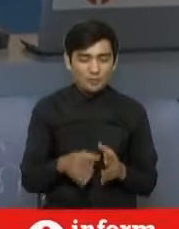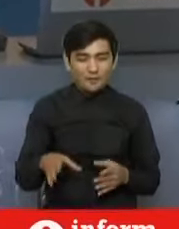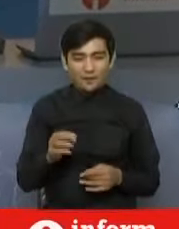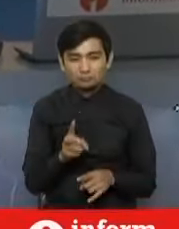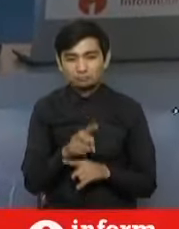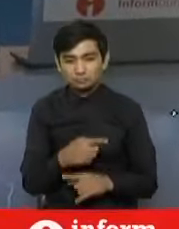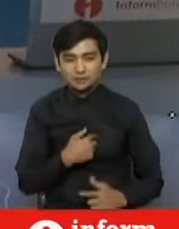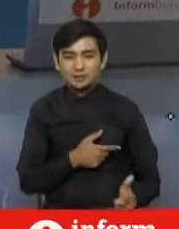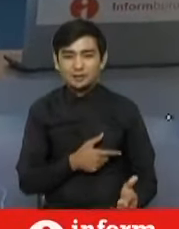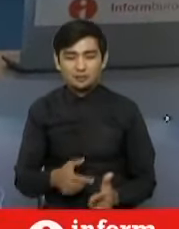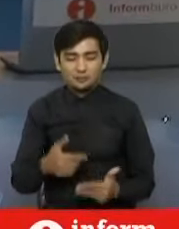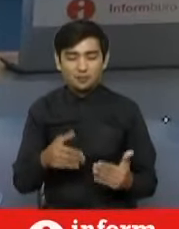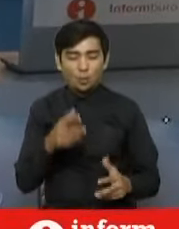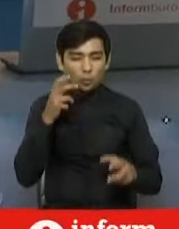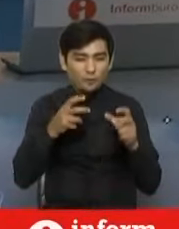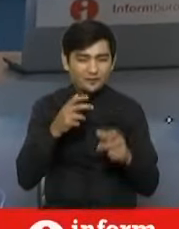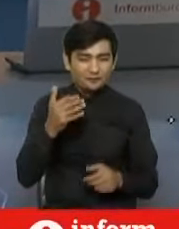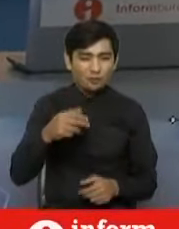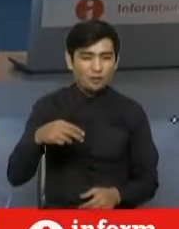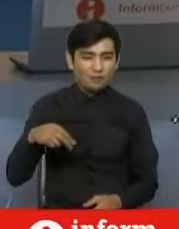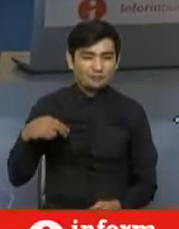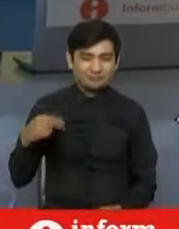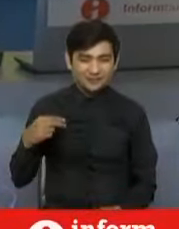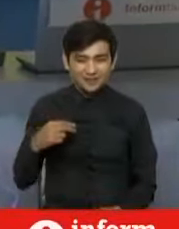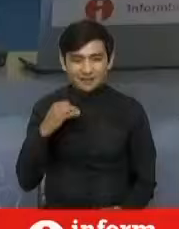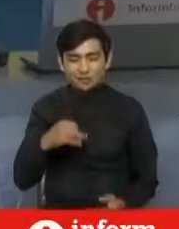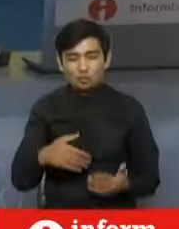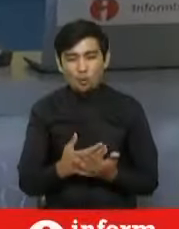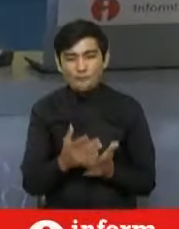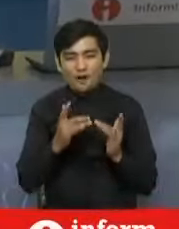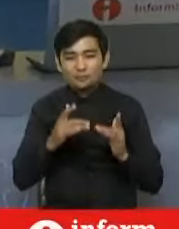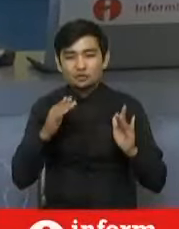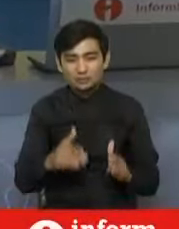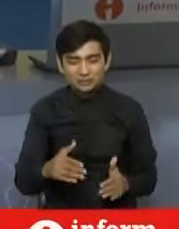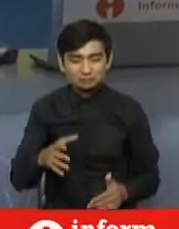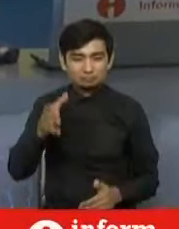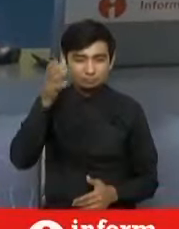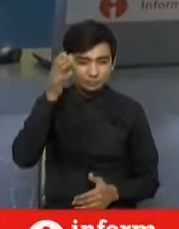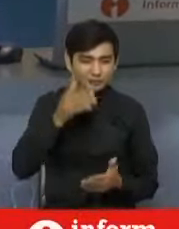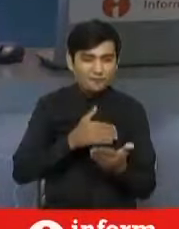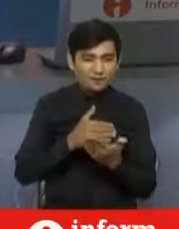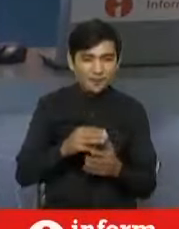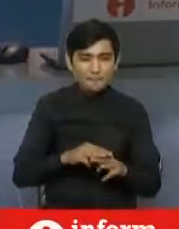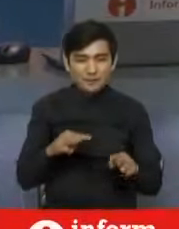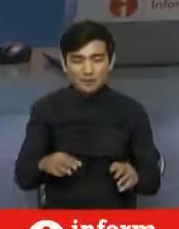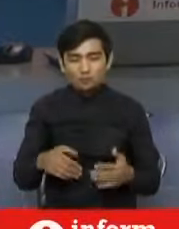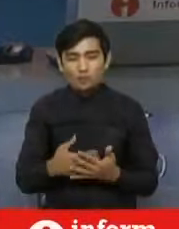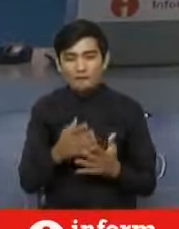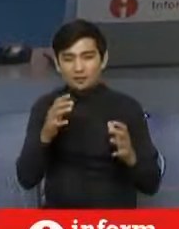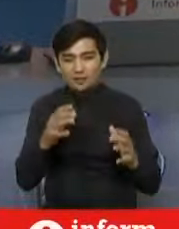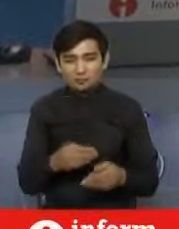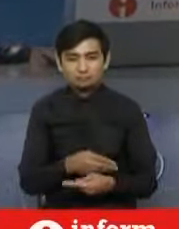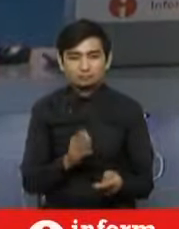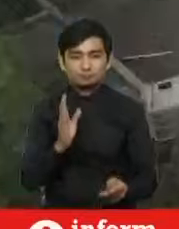қабылдауға дайын. Университет президентінің айтуынша, жаңа жатақханадан орындар ғылым және жоғары білім министрлігі бекіткен ереже бойынша